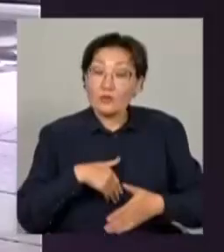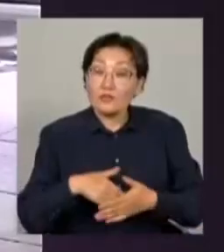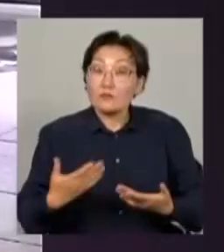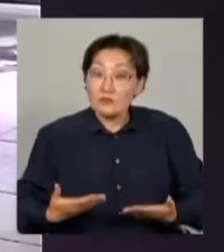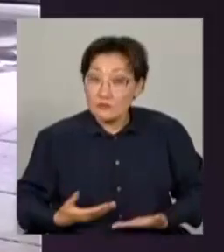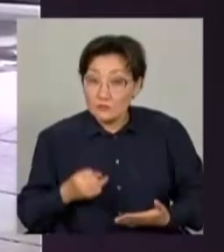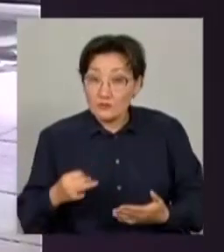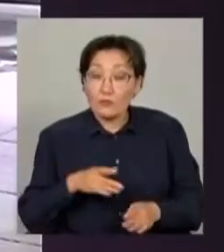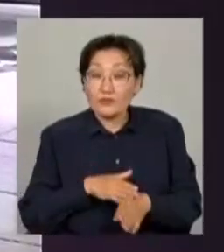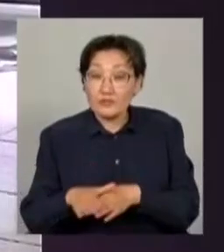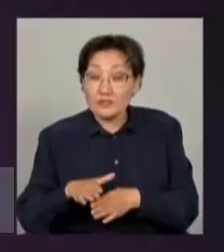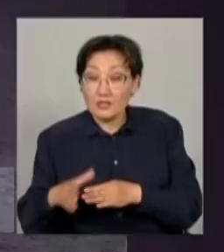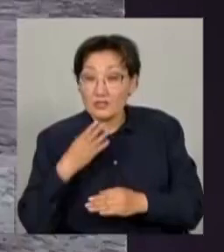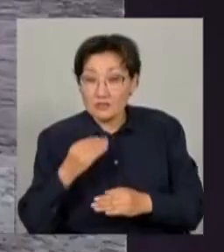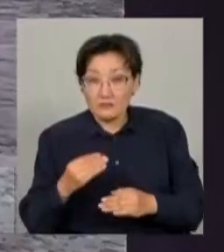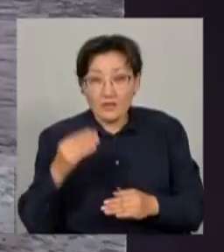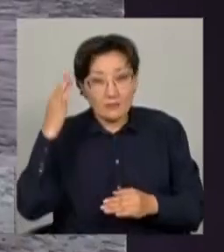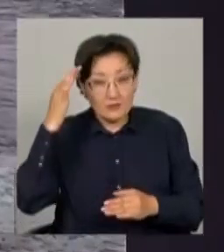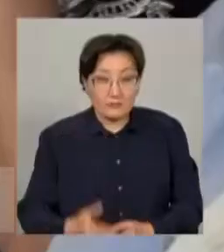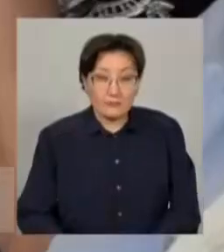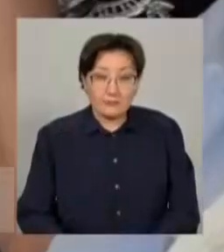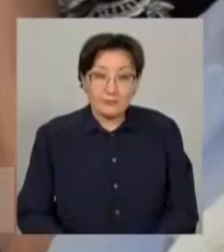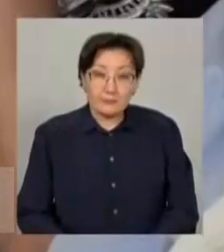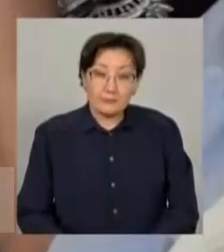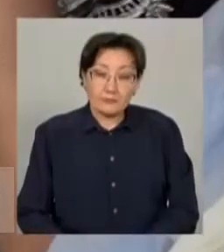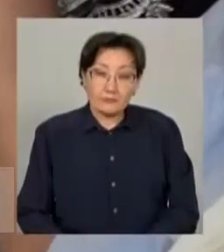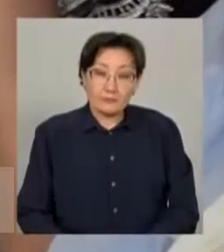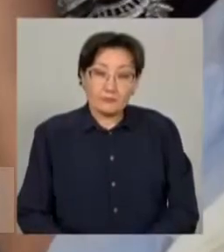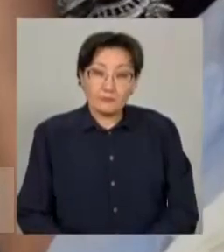жизнью и реализовывать свои заветные мечты.